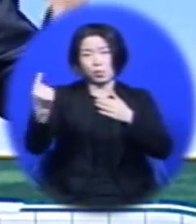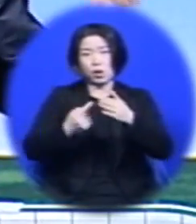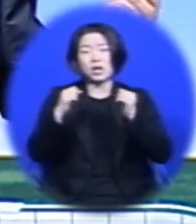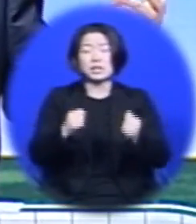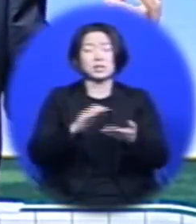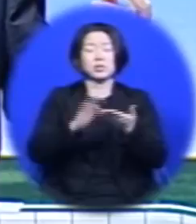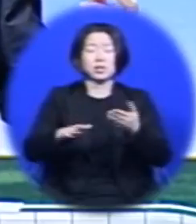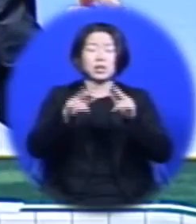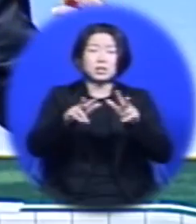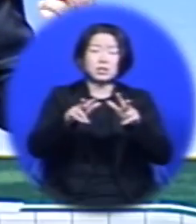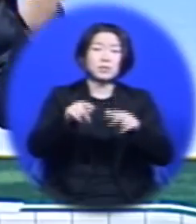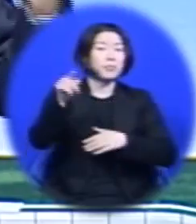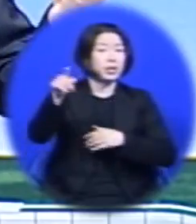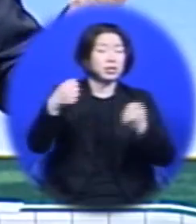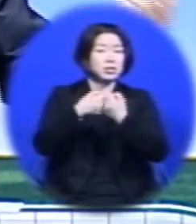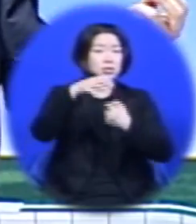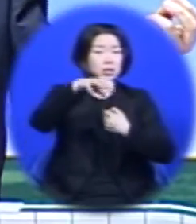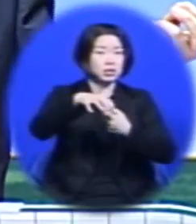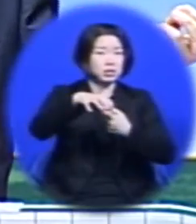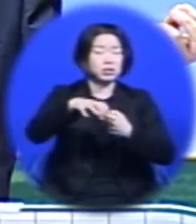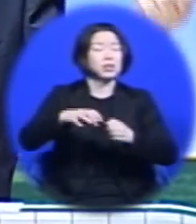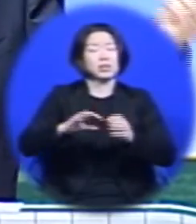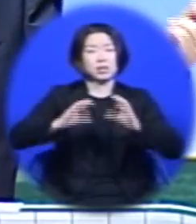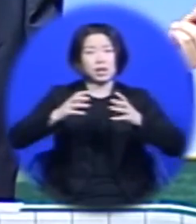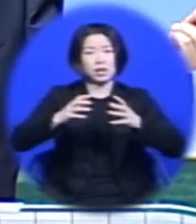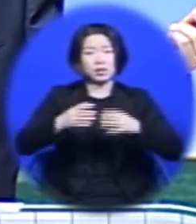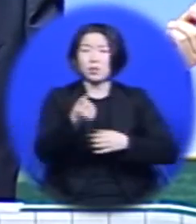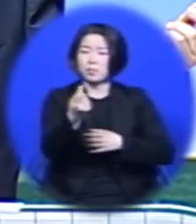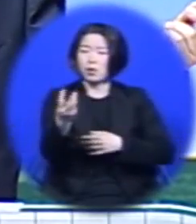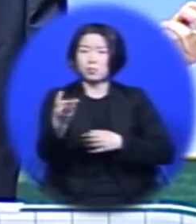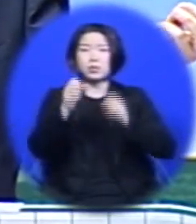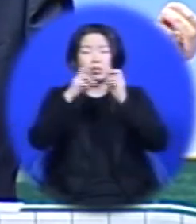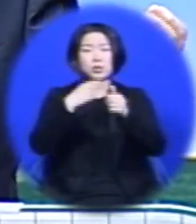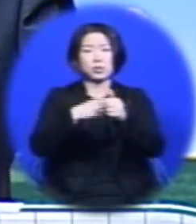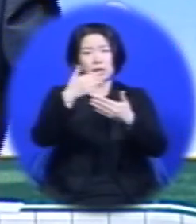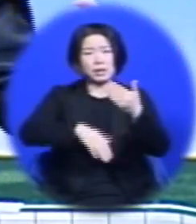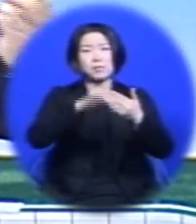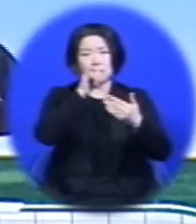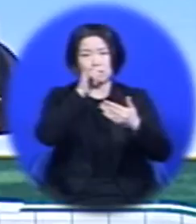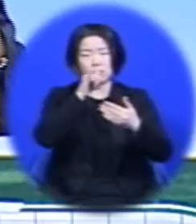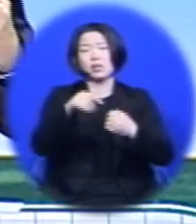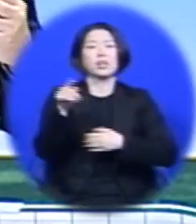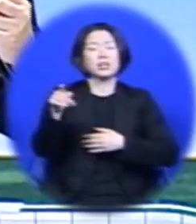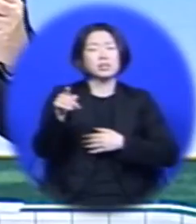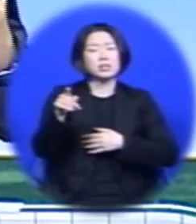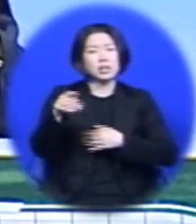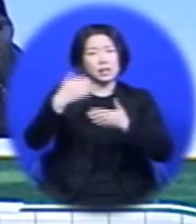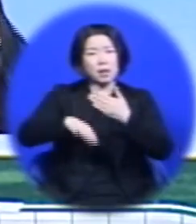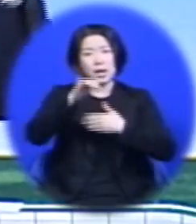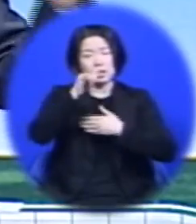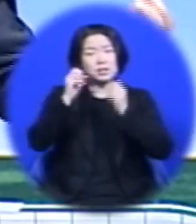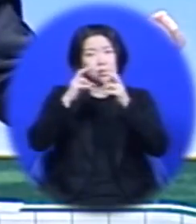지금 그 나라에는 몇 번의 선교사님이 아직도 남아 계십니다 그 성 기사님에게